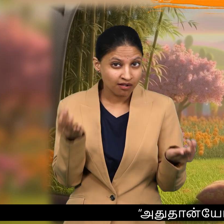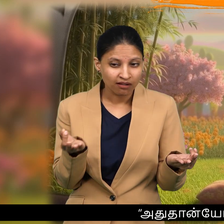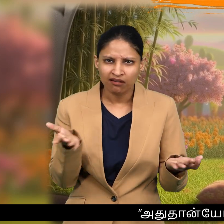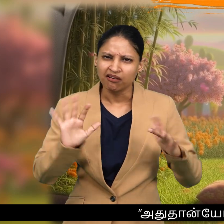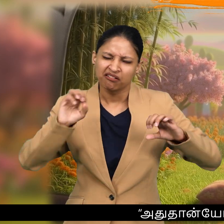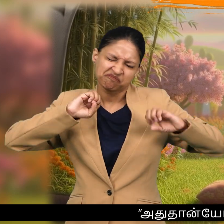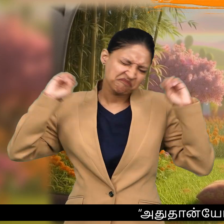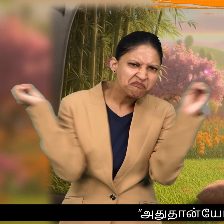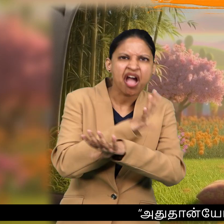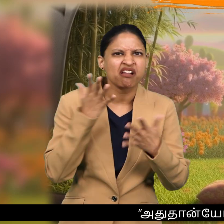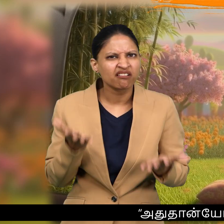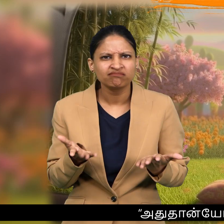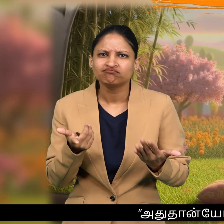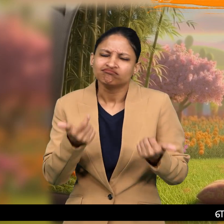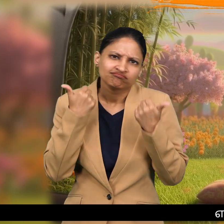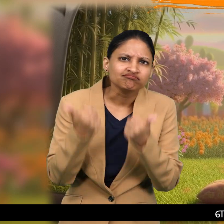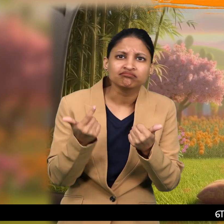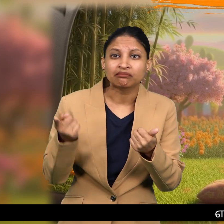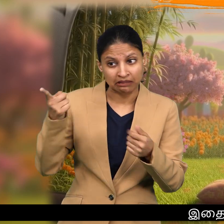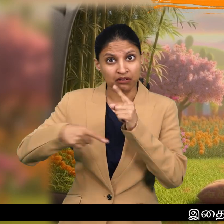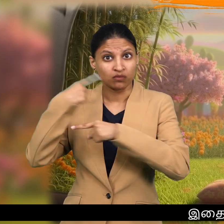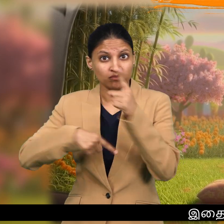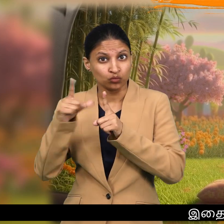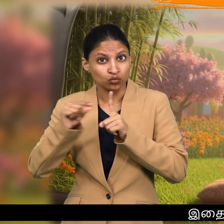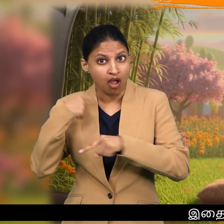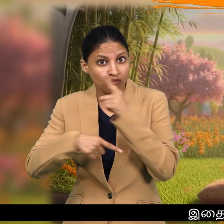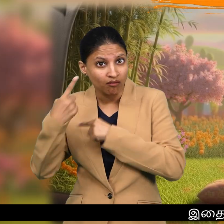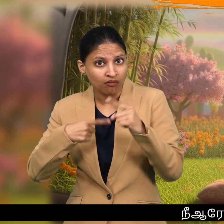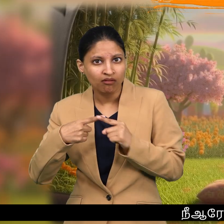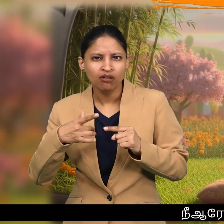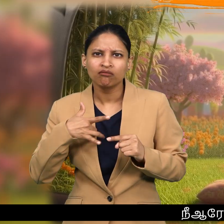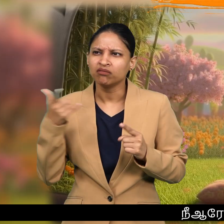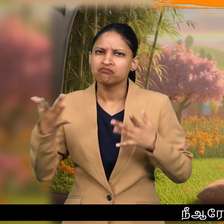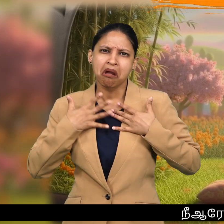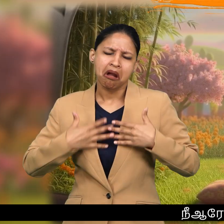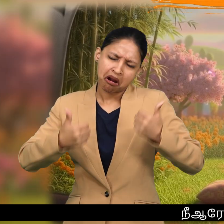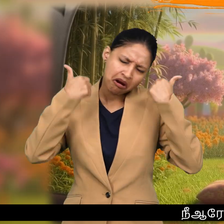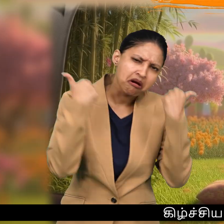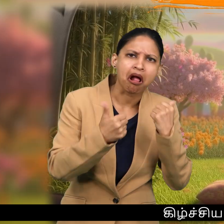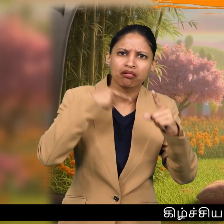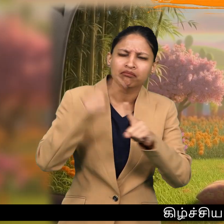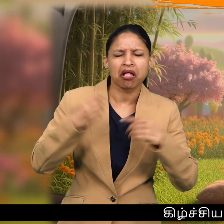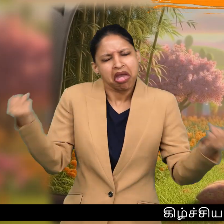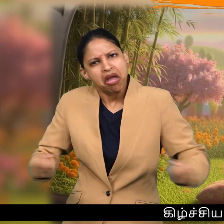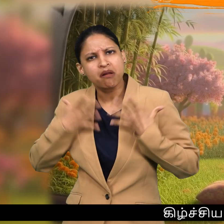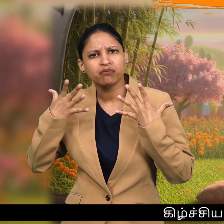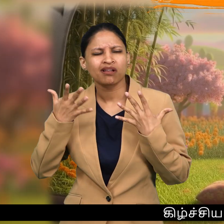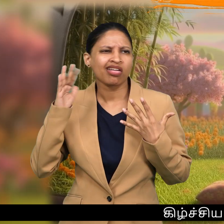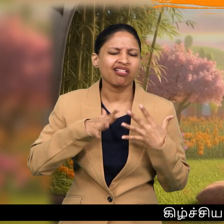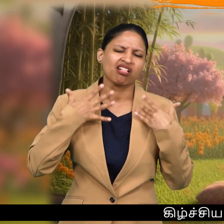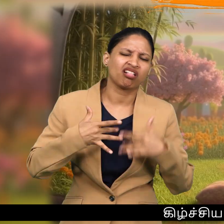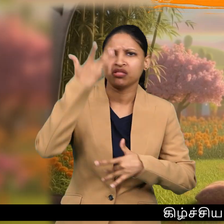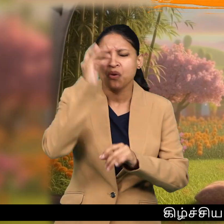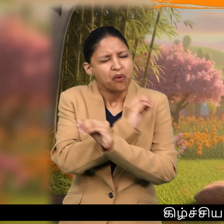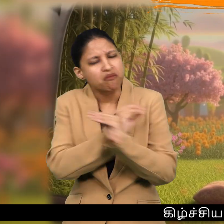யோகாவின் மாயாஜாலம். என் அன்பே, இதை தினமும் செய். நீ ஆரோக்கியமாகவும் மகிழ்ச்சியாகவும்